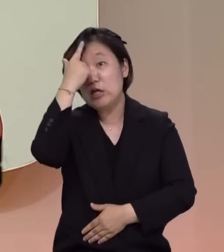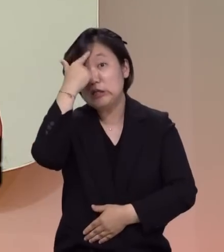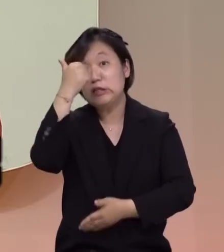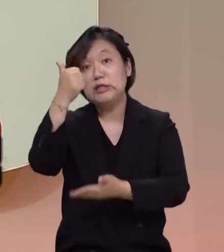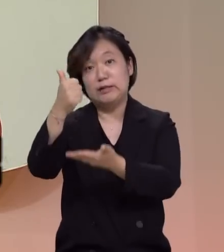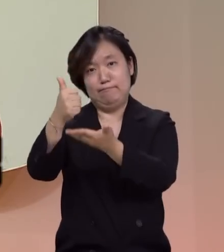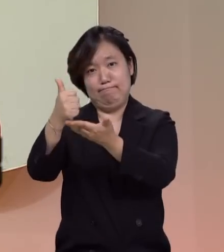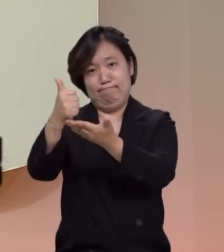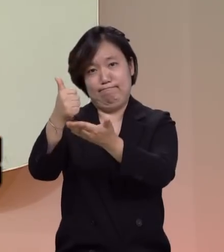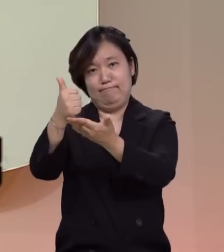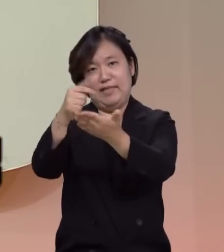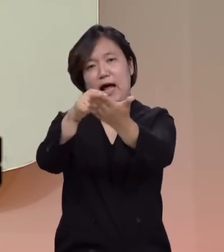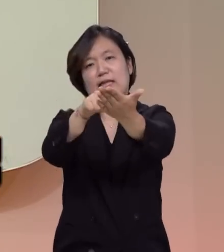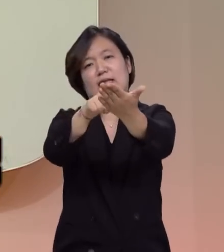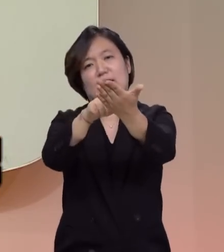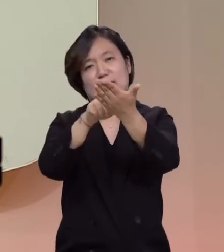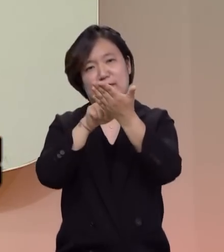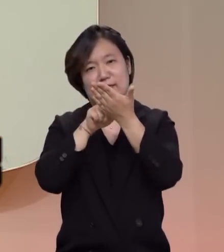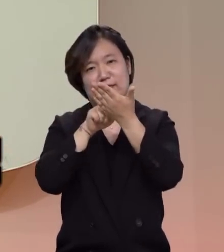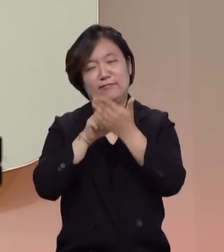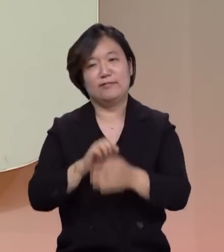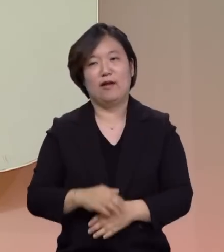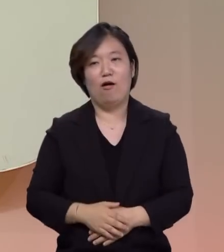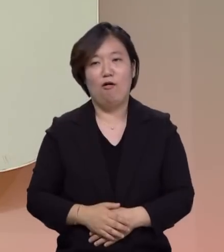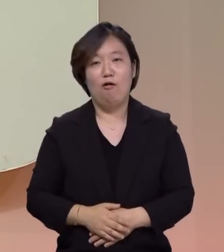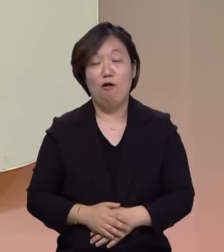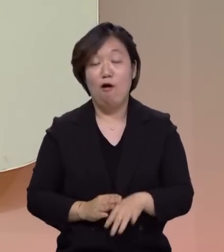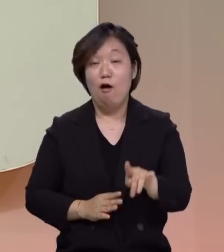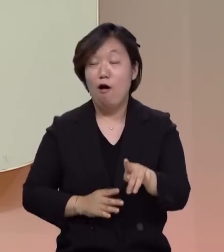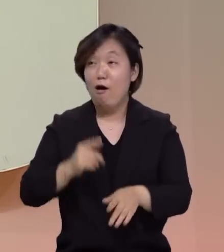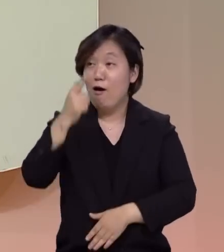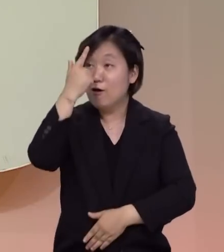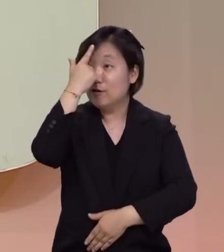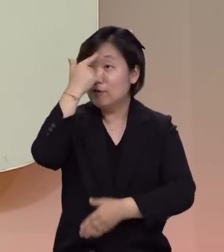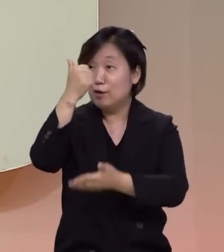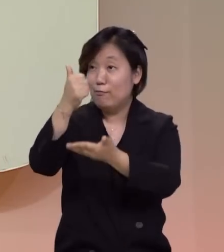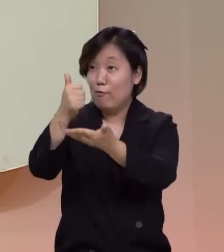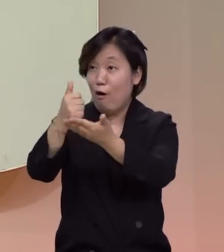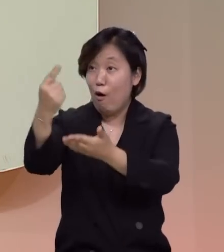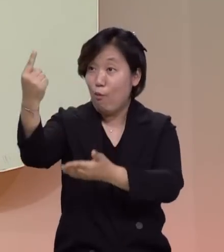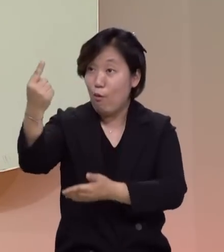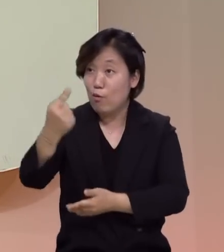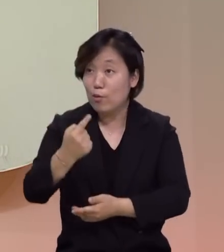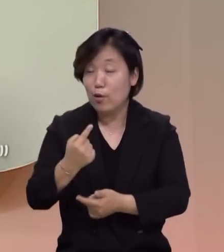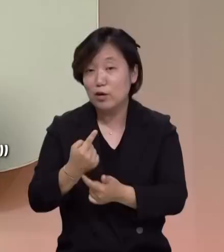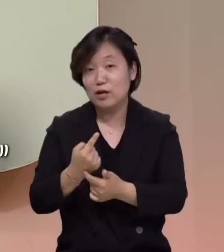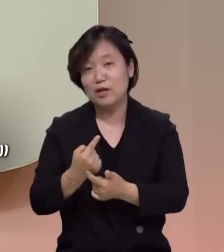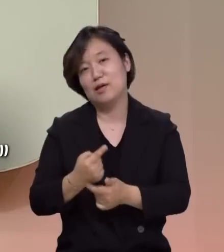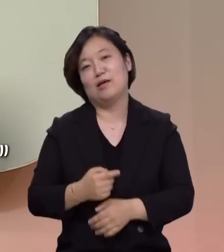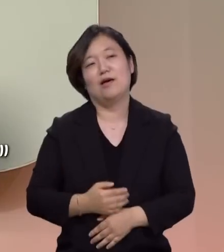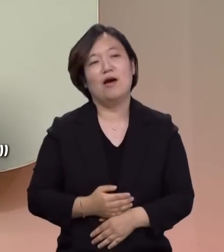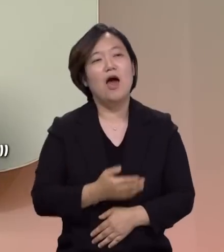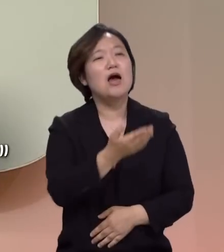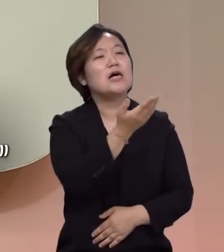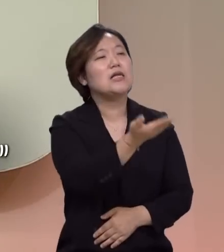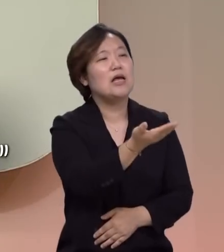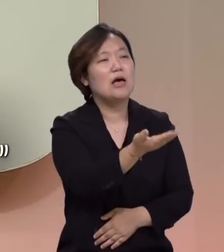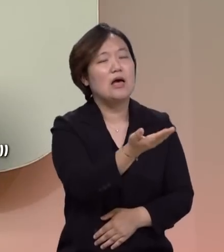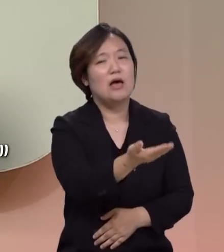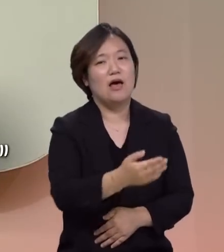나타나셨다고 합니다 노스님이 짠하고 나타나시더니 그대들이요